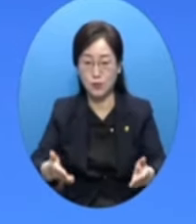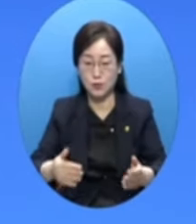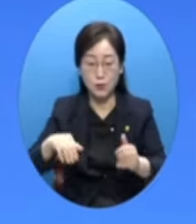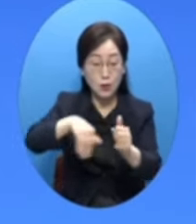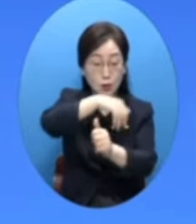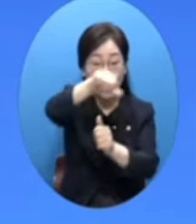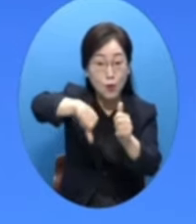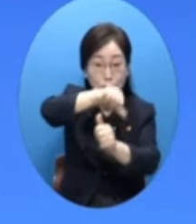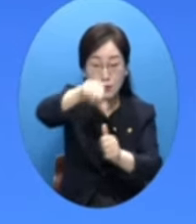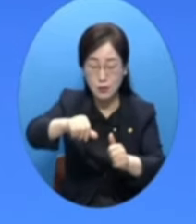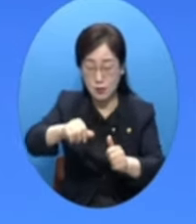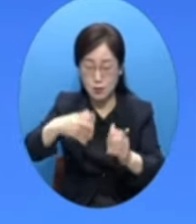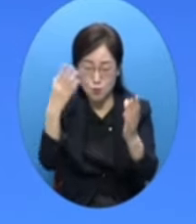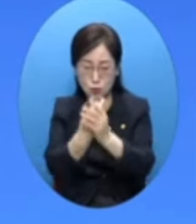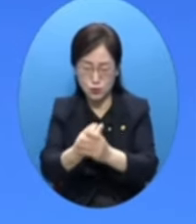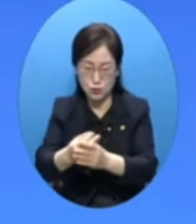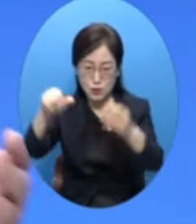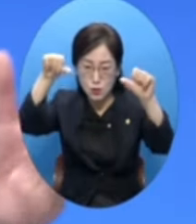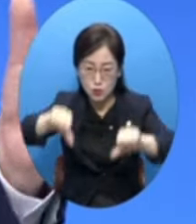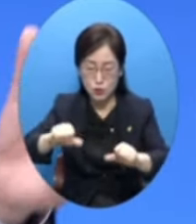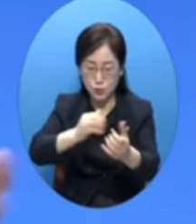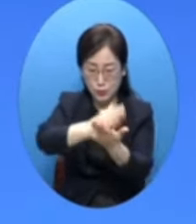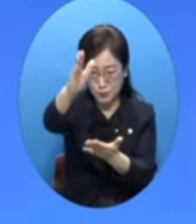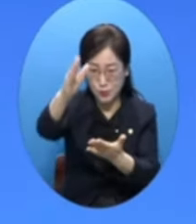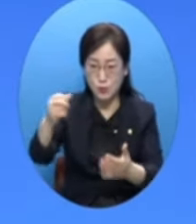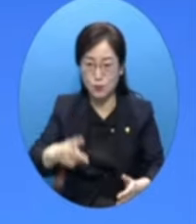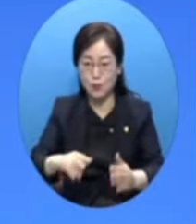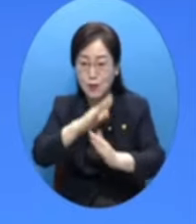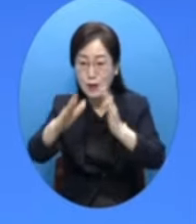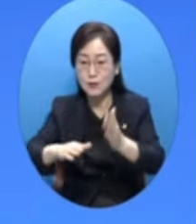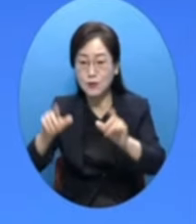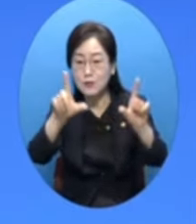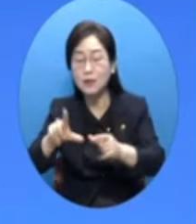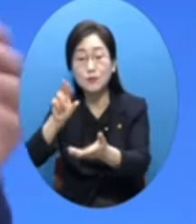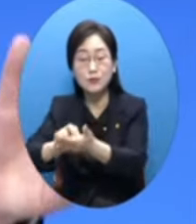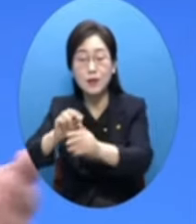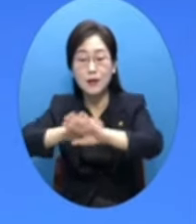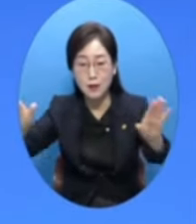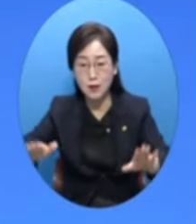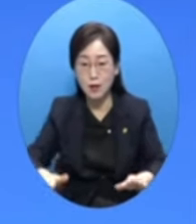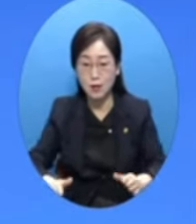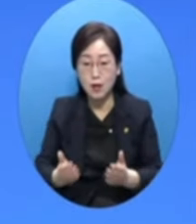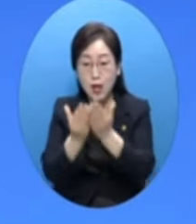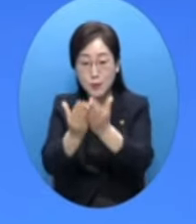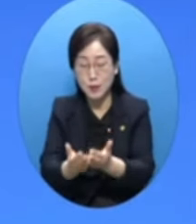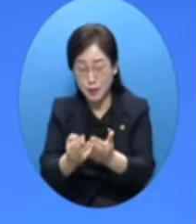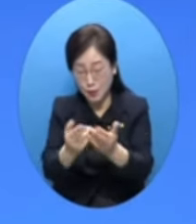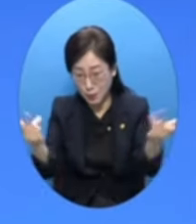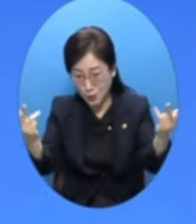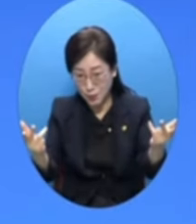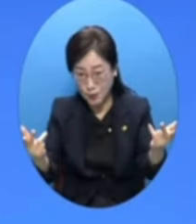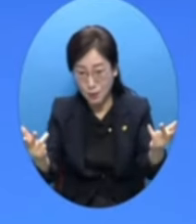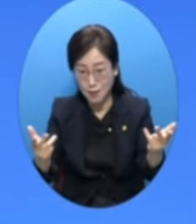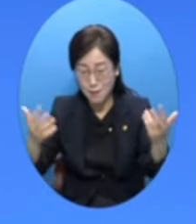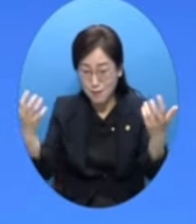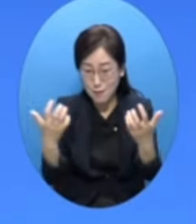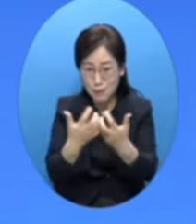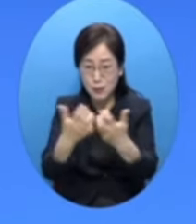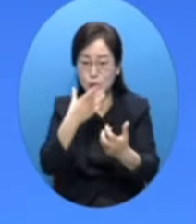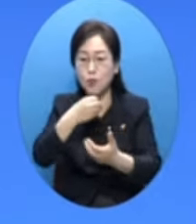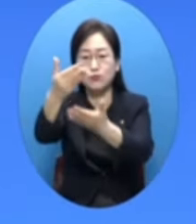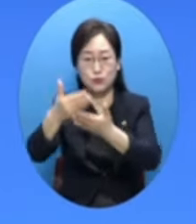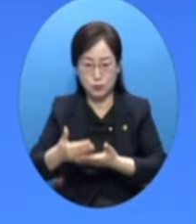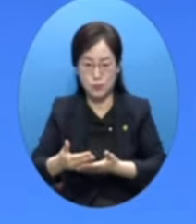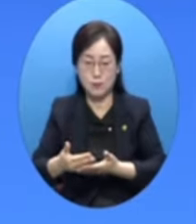환경의 저주를 걷어내 주시고 가정의 문제, 생활의 문제를 해결해 주시고 빈배 인생을 가득 채운 인생으로 바꿔주시는